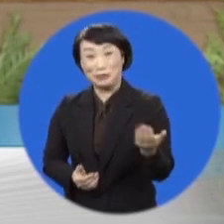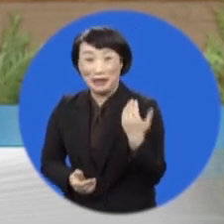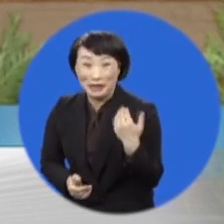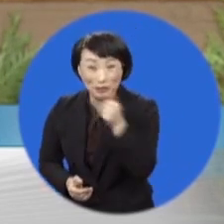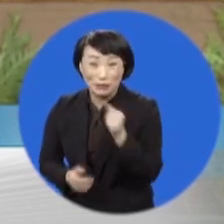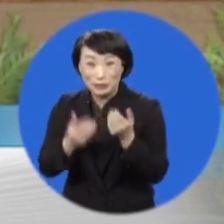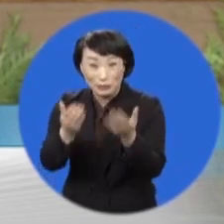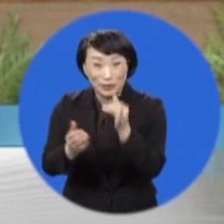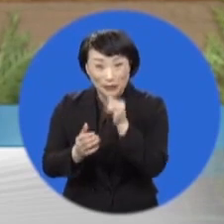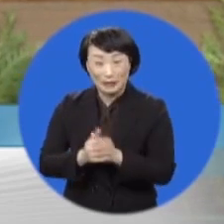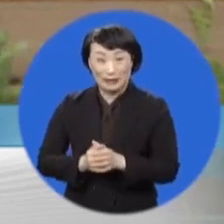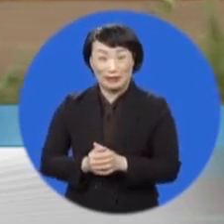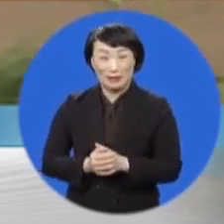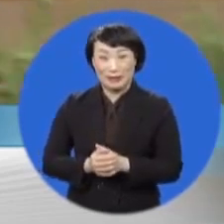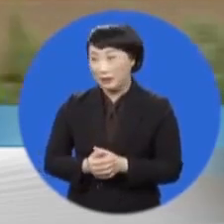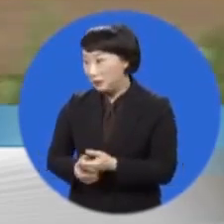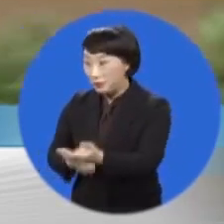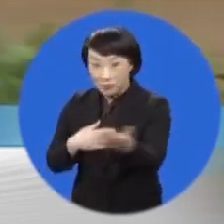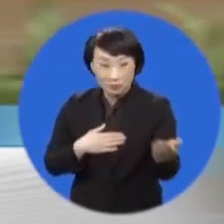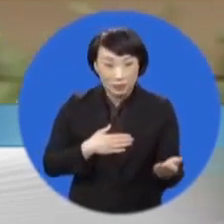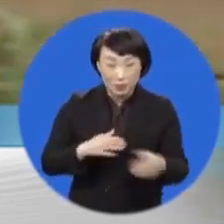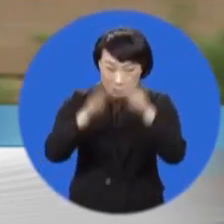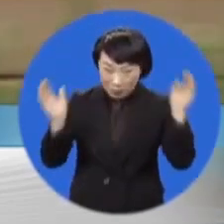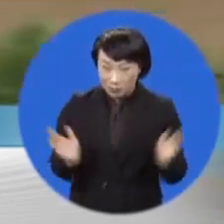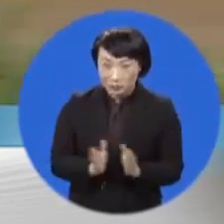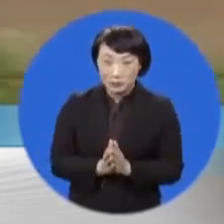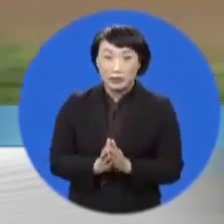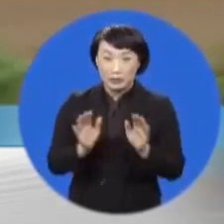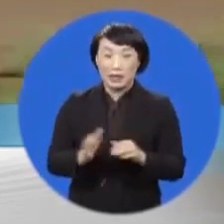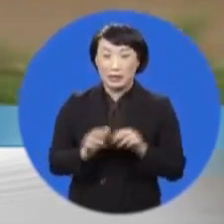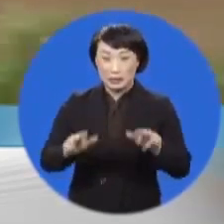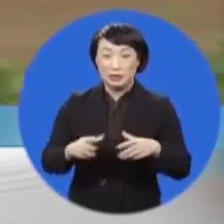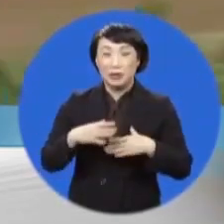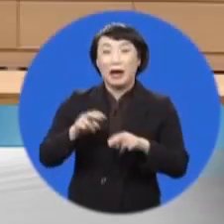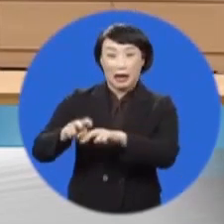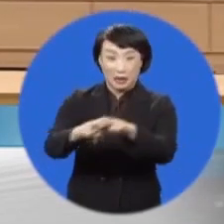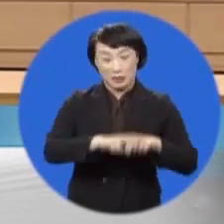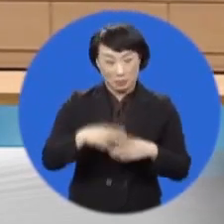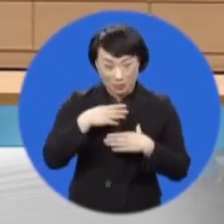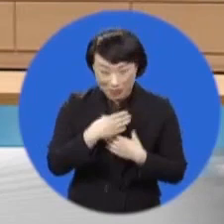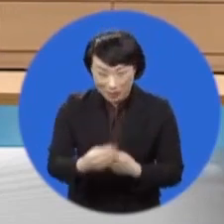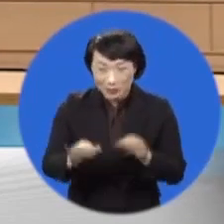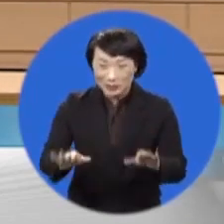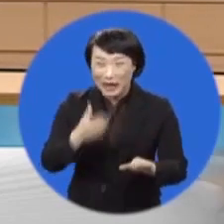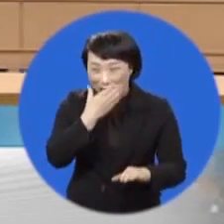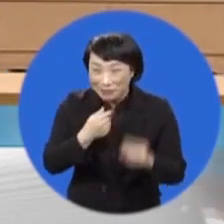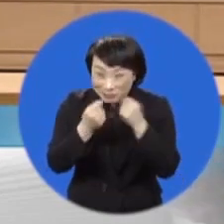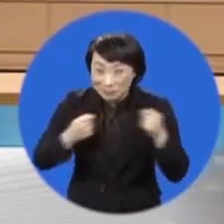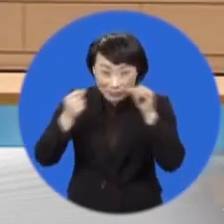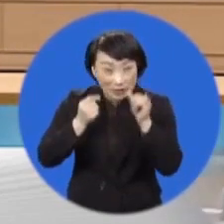맛 닦아도 말이 있죠 요 미소 다 돈 이렇게 평안하게 앉아서 오늘은 행복하다